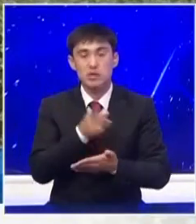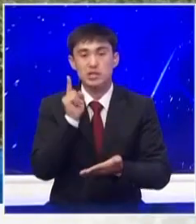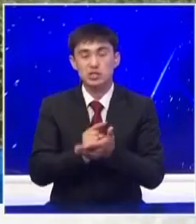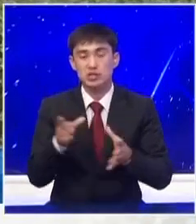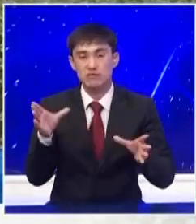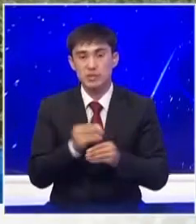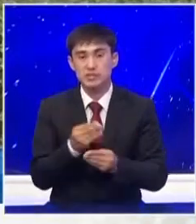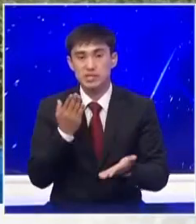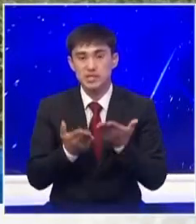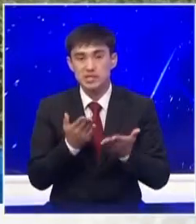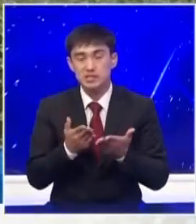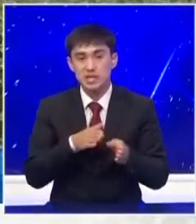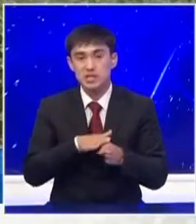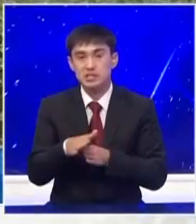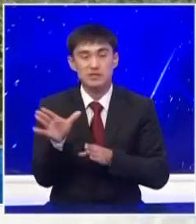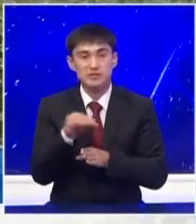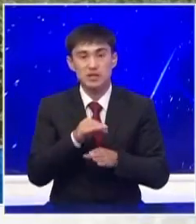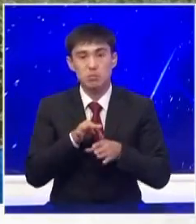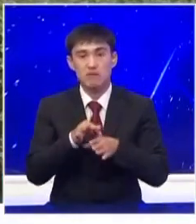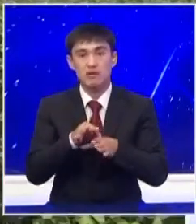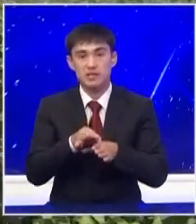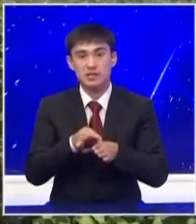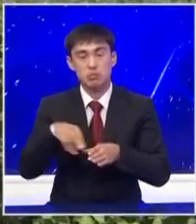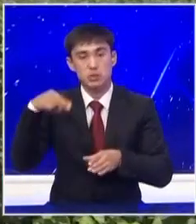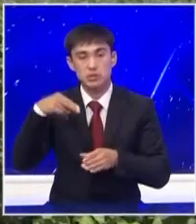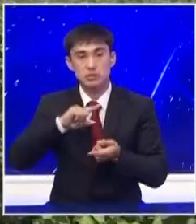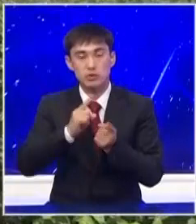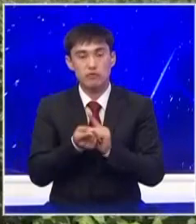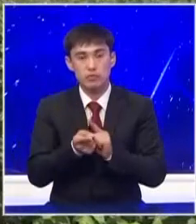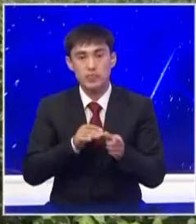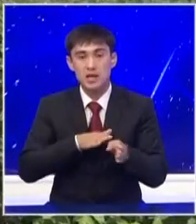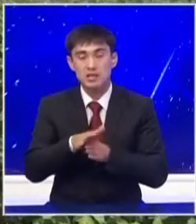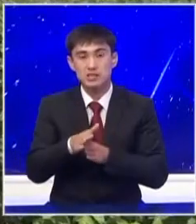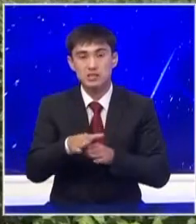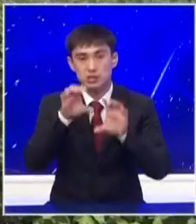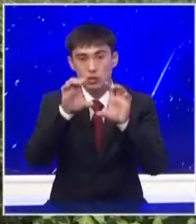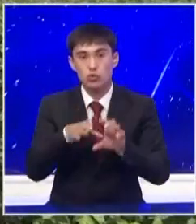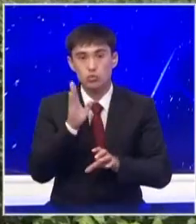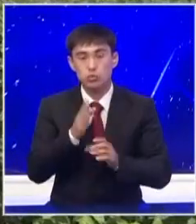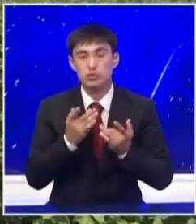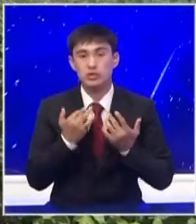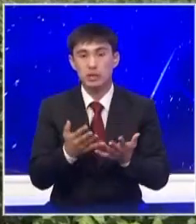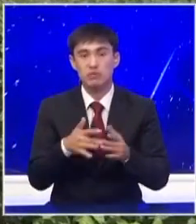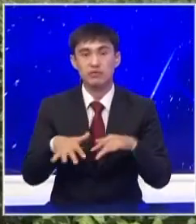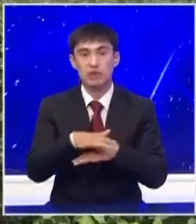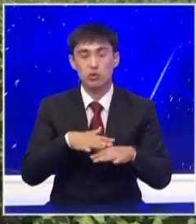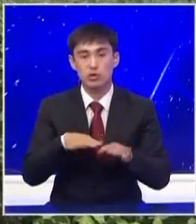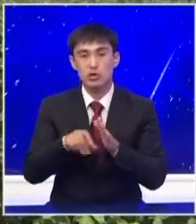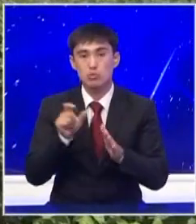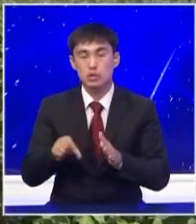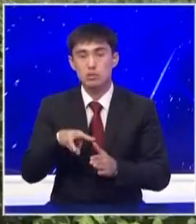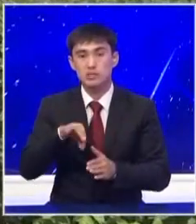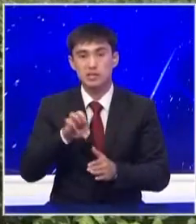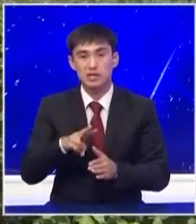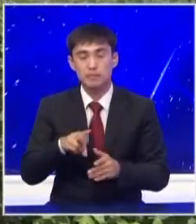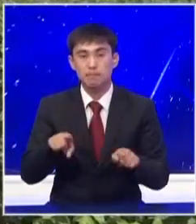вместе. В случае, если реализацию всех проводимых президентом реформ, реализацию законов будут требовать и народ, и депутаты маслихата.